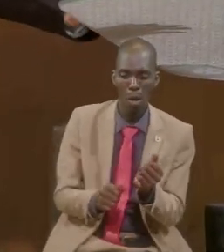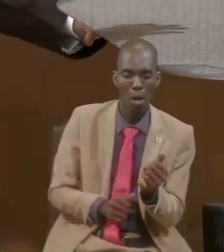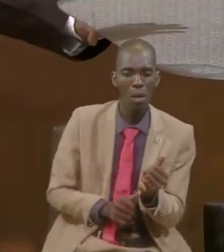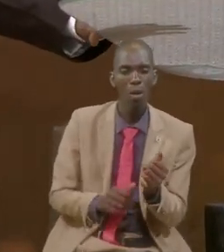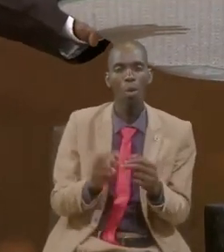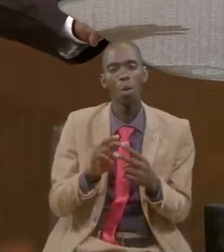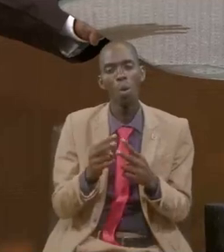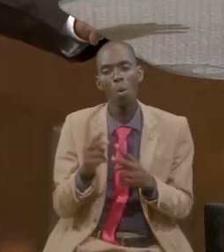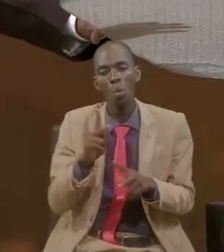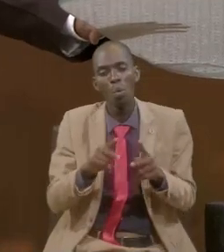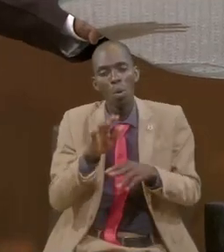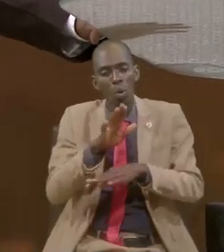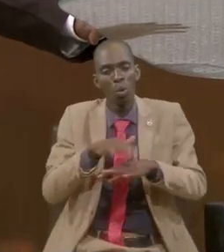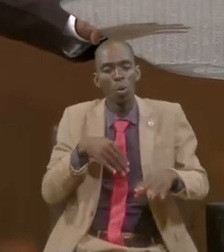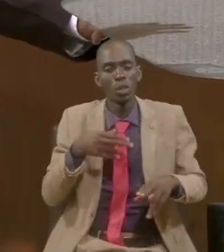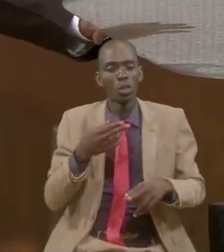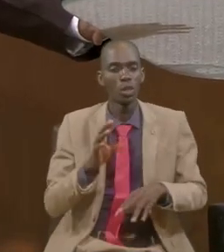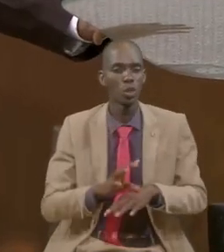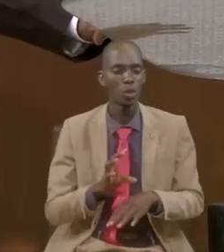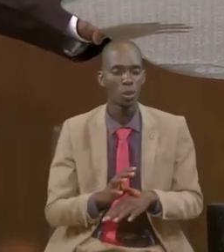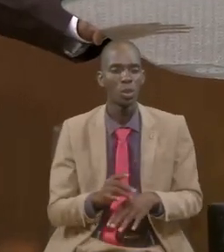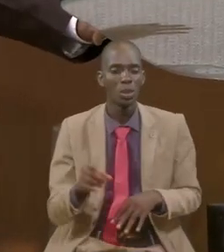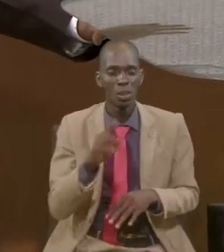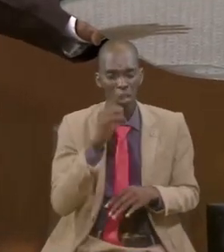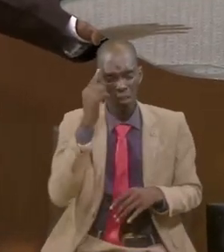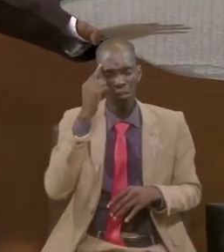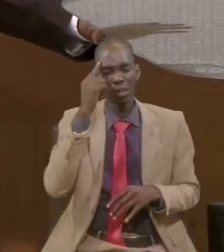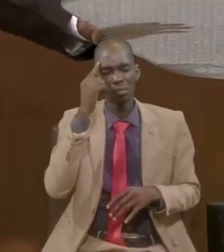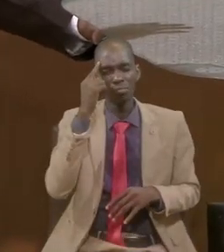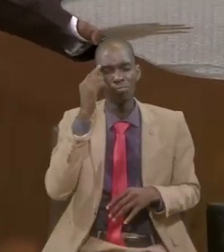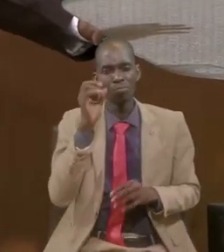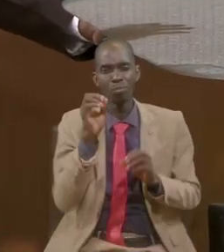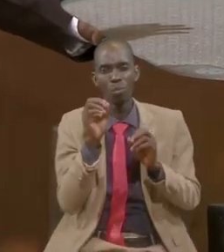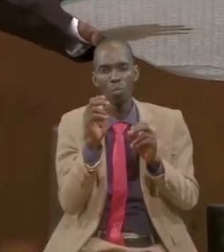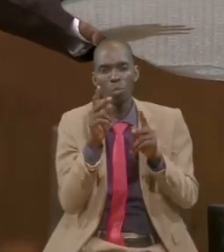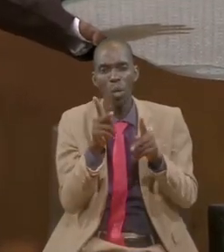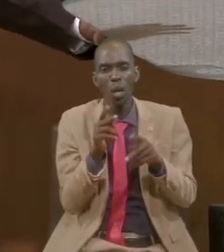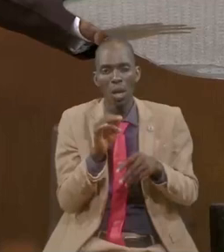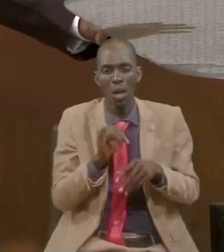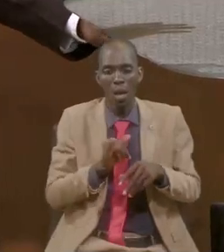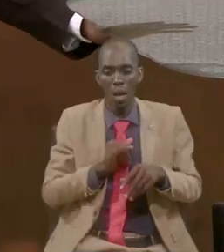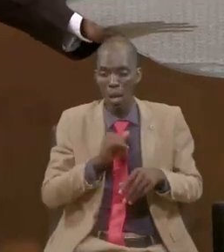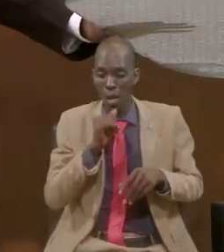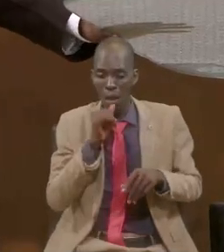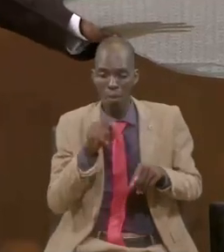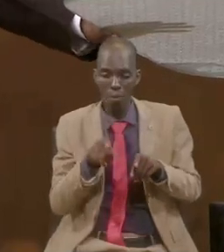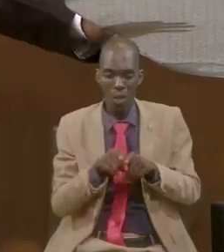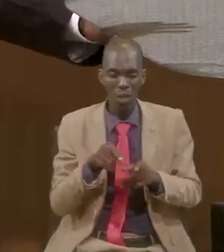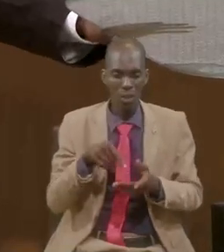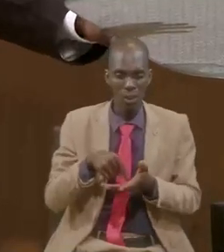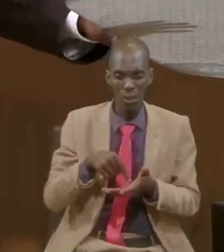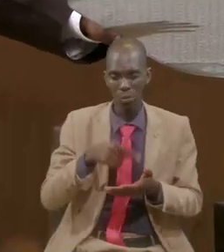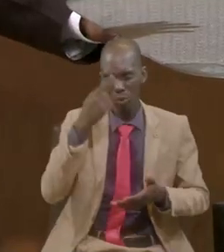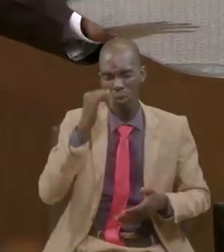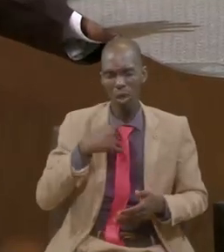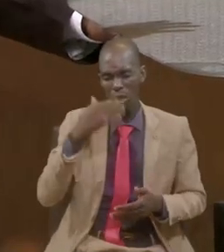ou rétrogrades ou soi-disant membres de l'Église, ils pensent. Ils vont réfléchir que je sais que